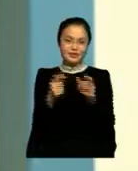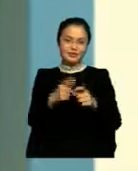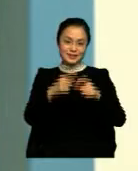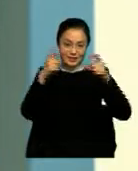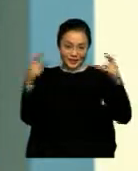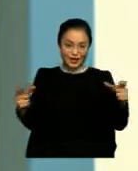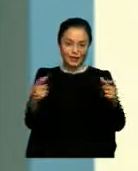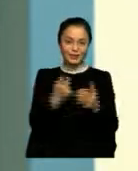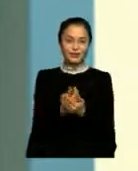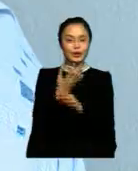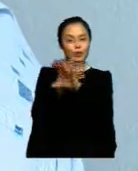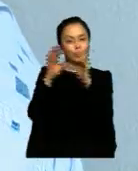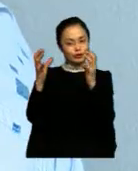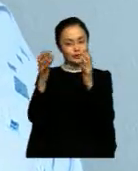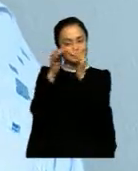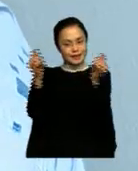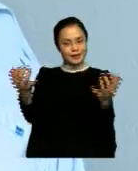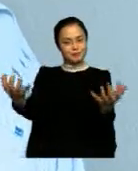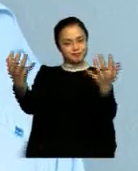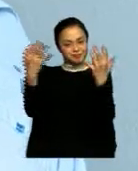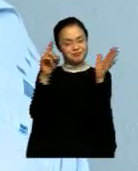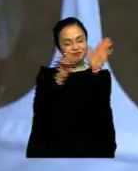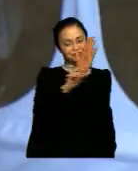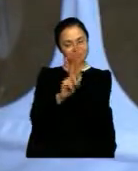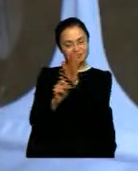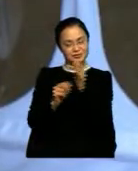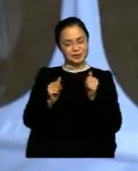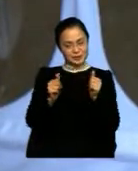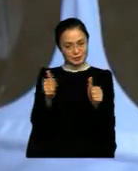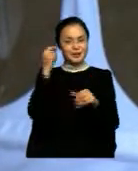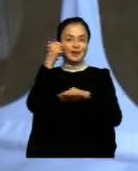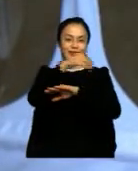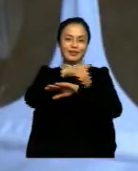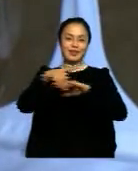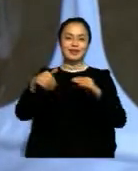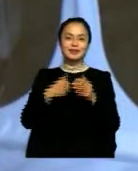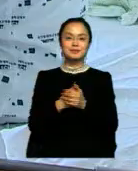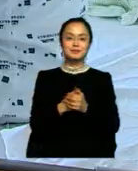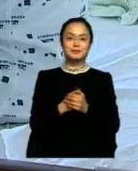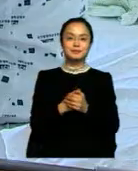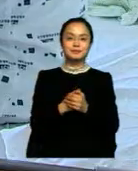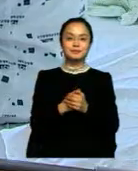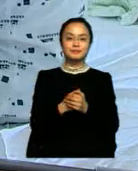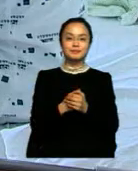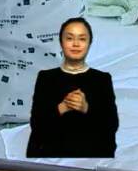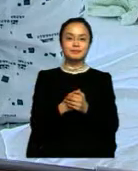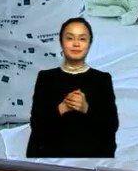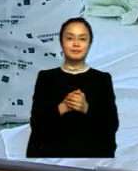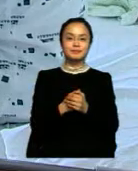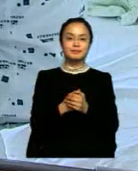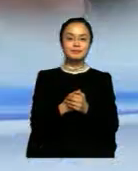환자 유치에 더 힘쓸 방침입니다. 딜라이브 서울 경기 케이블 TV 이상범입니다.